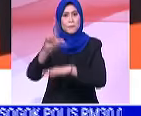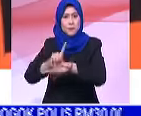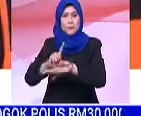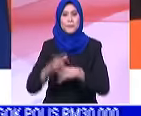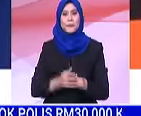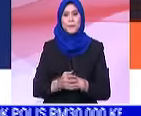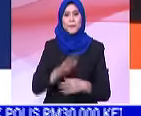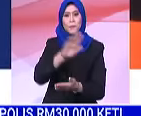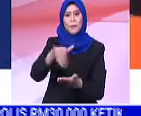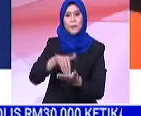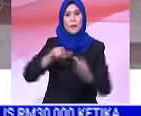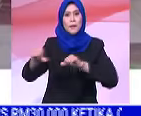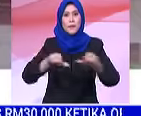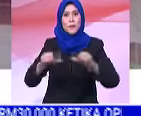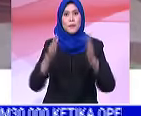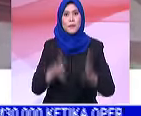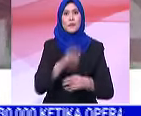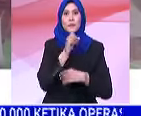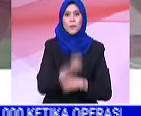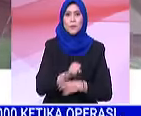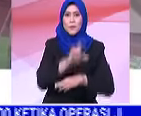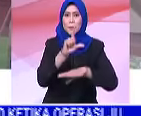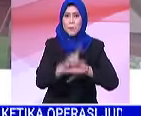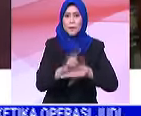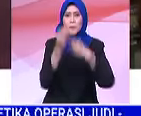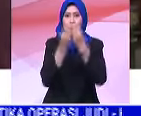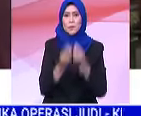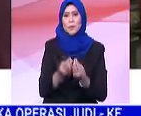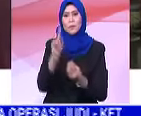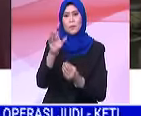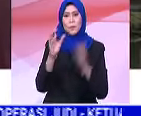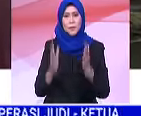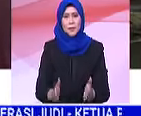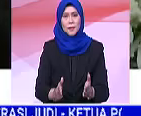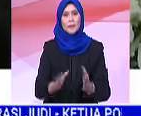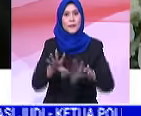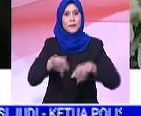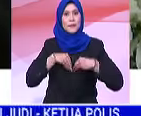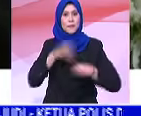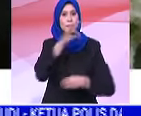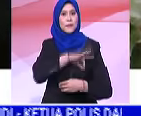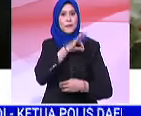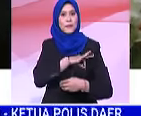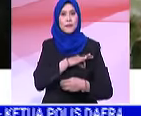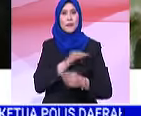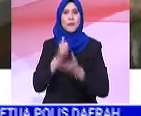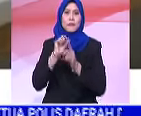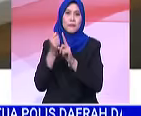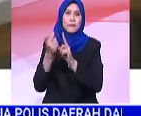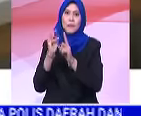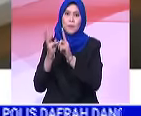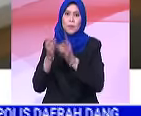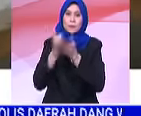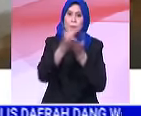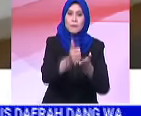itu, Pusat Aktiviti Warga Emas Labuan dengan keahlian 100 orang turut menerima manfaat apabila bantuan kewangan